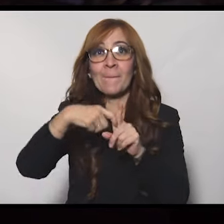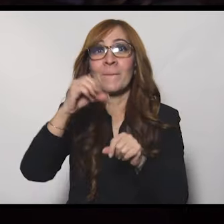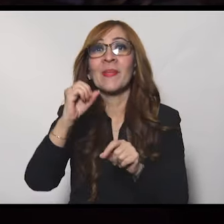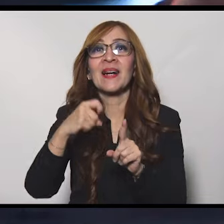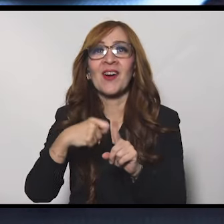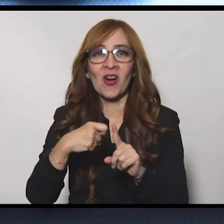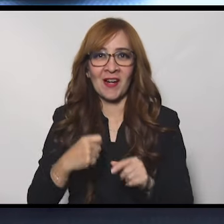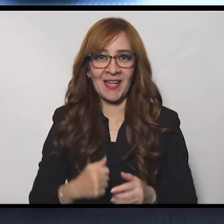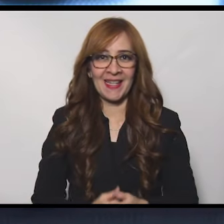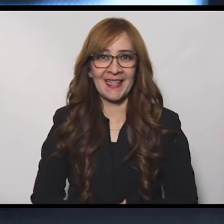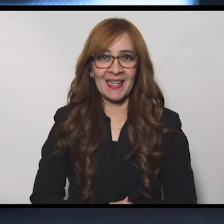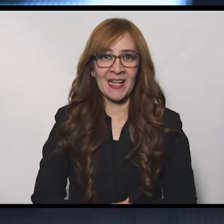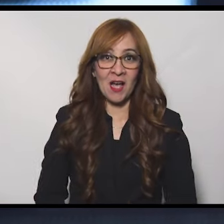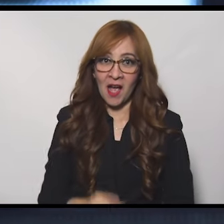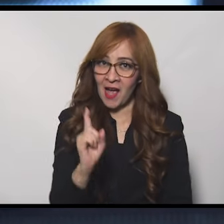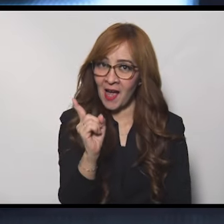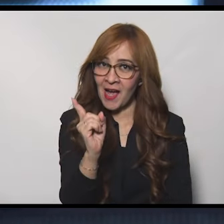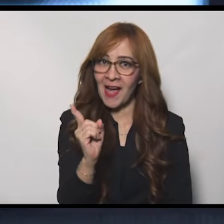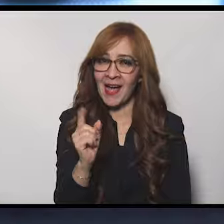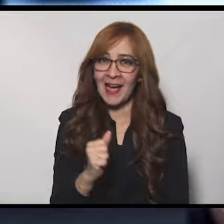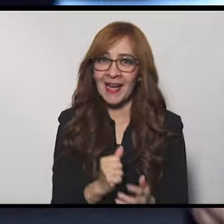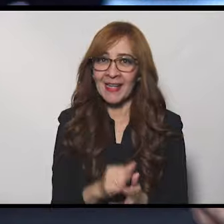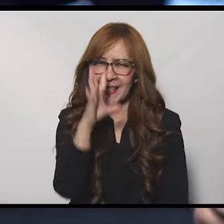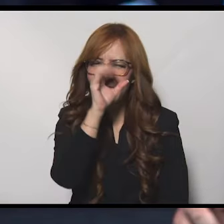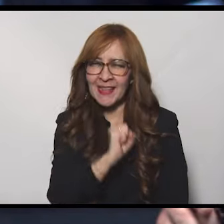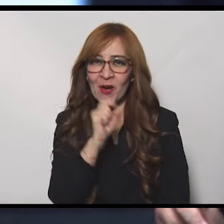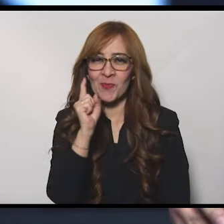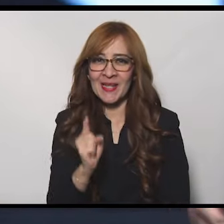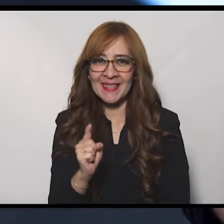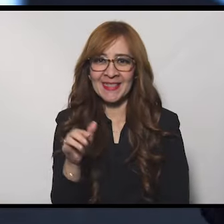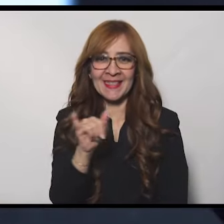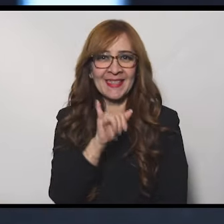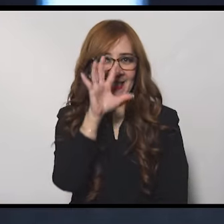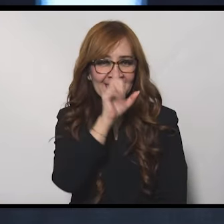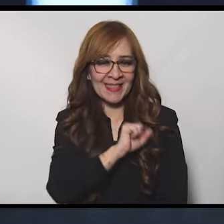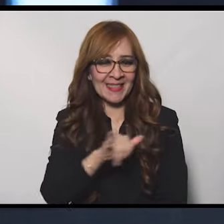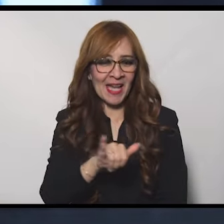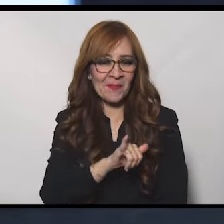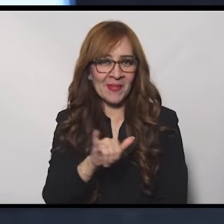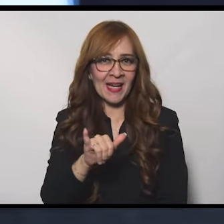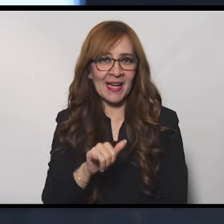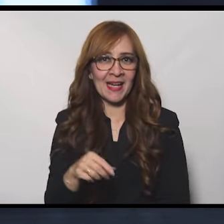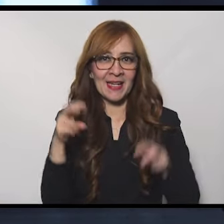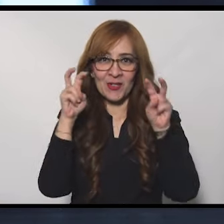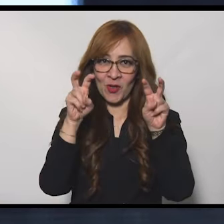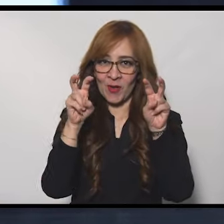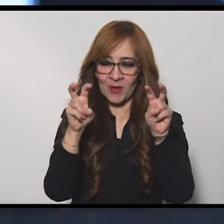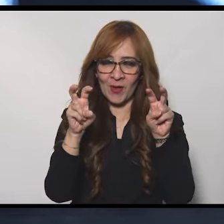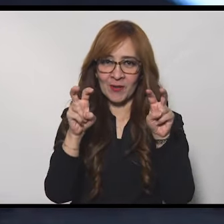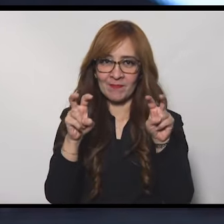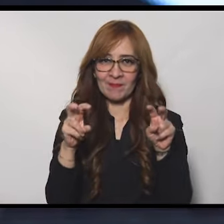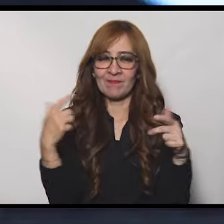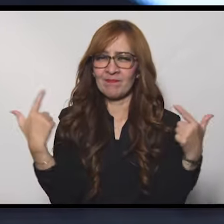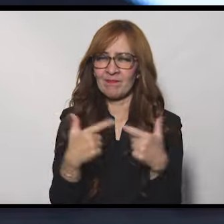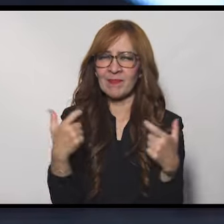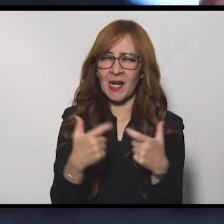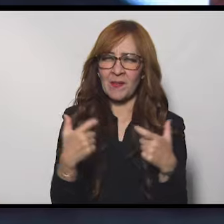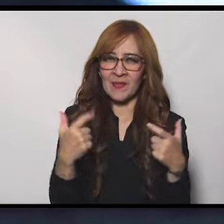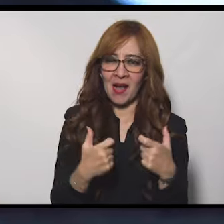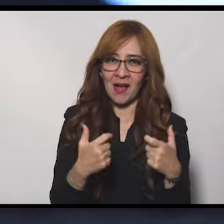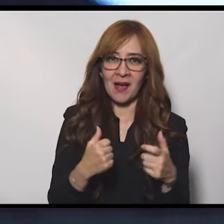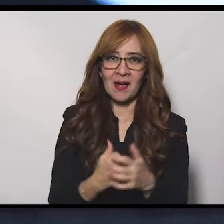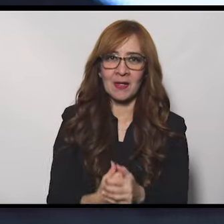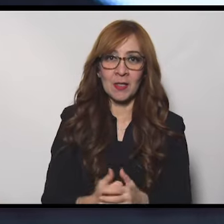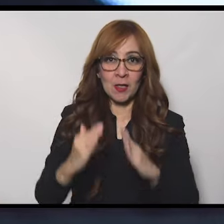Kan? Nah, yang reaksi ini artinya sama nih. Gitu ya. Nonton film itu karena peperangan Chinese